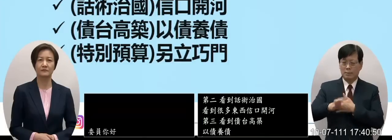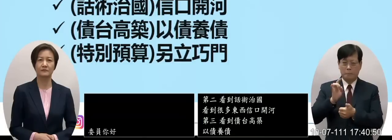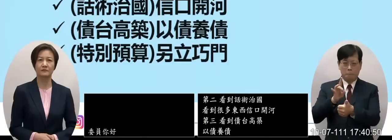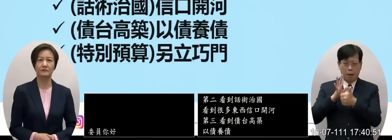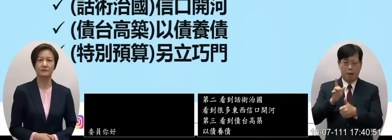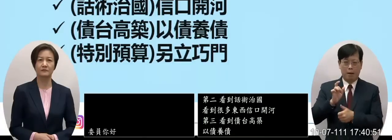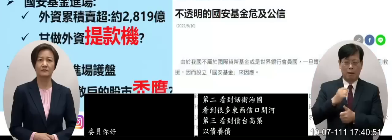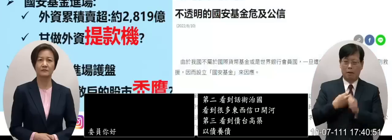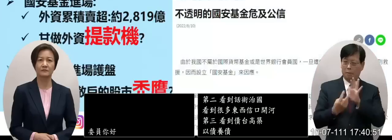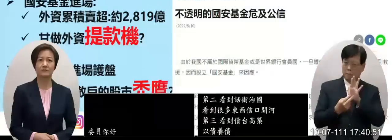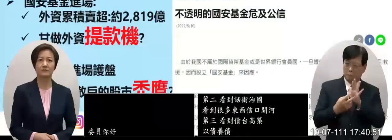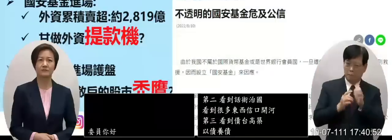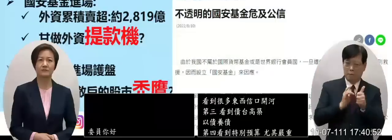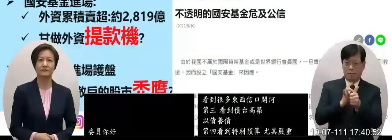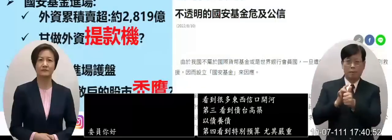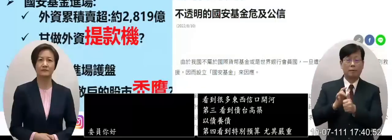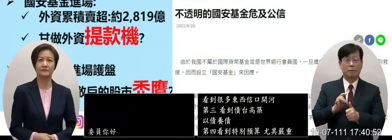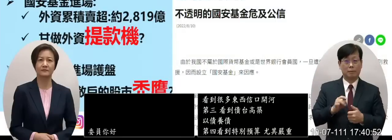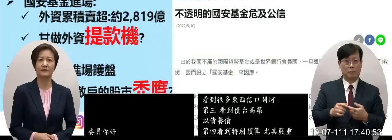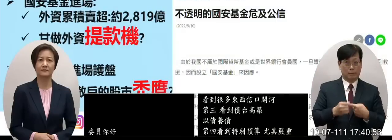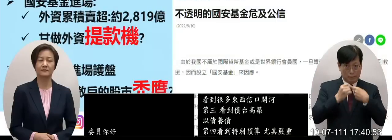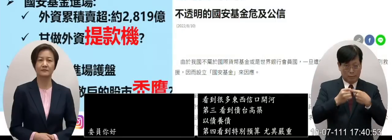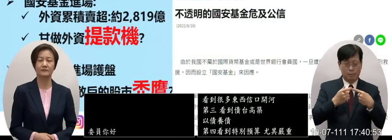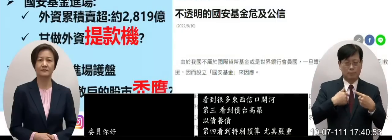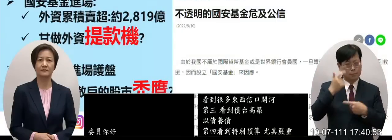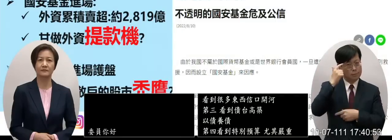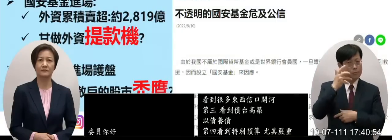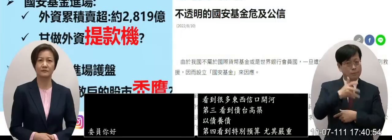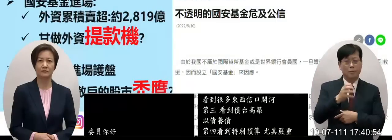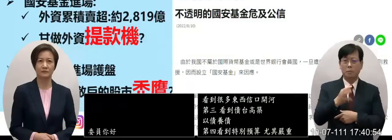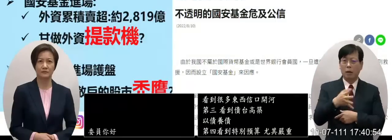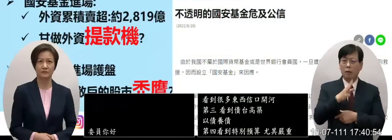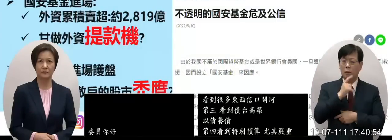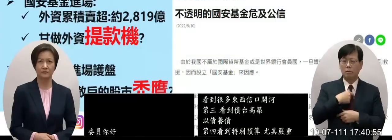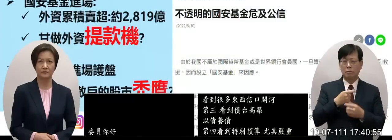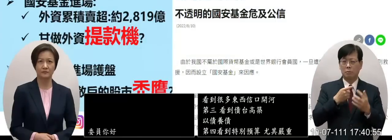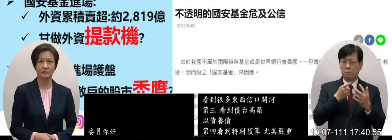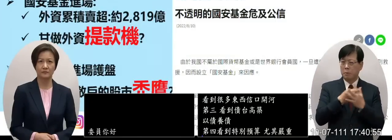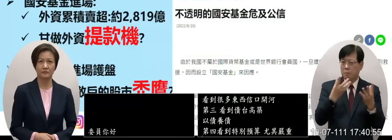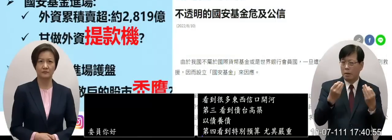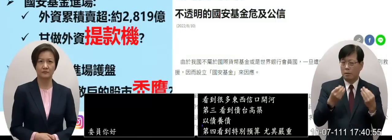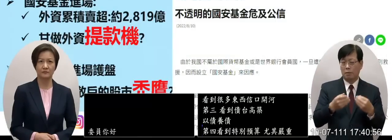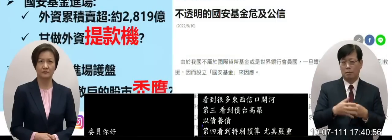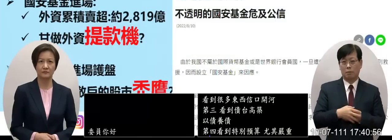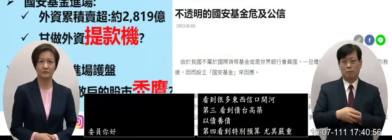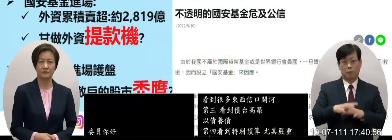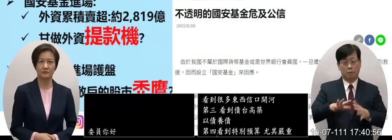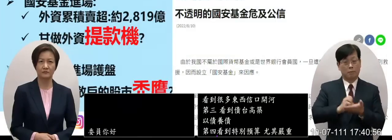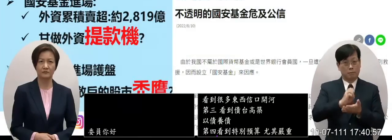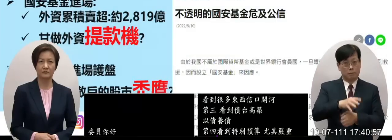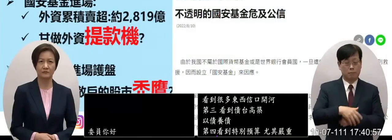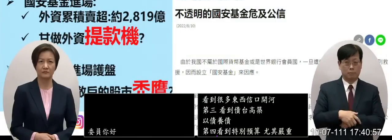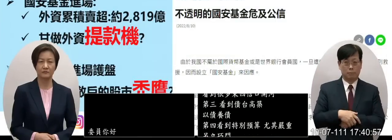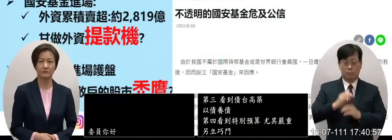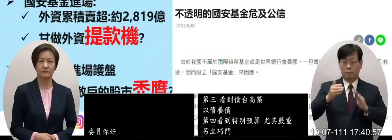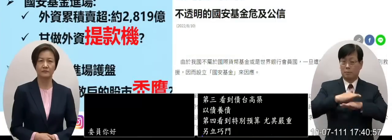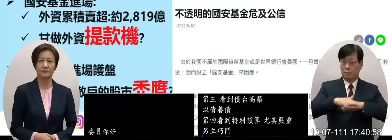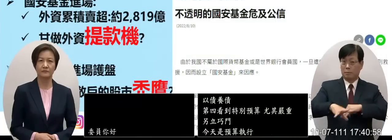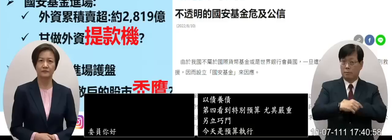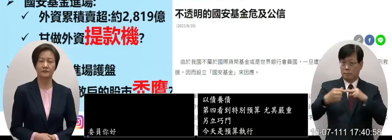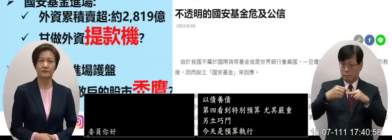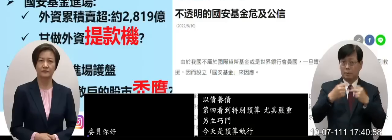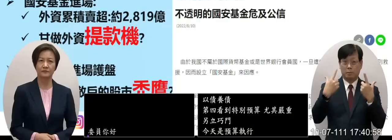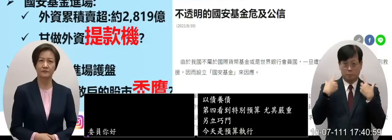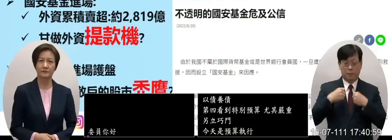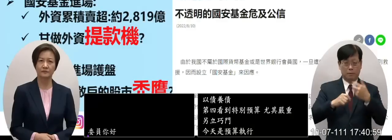所以我们今天是预算的咨询。第一个，院长，为什么它是一个不透明的施政？我要跟您报告，国安基金